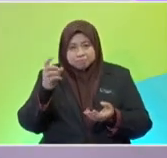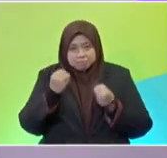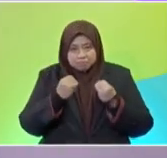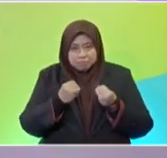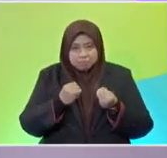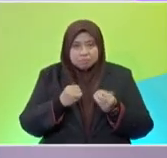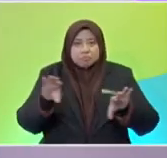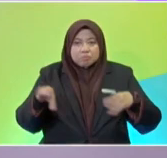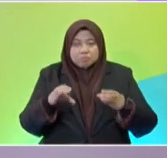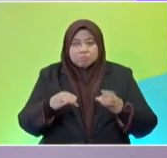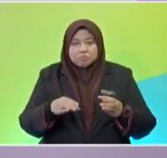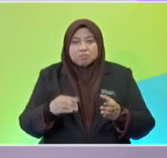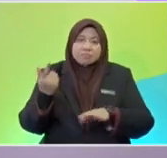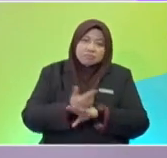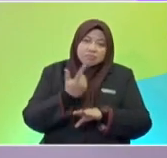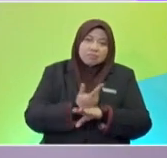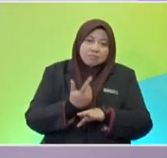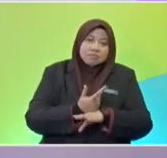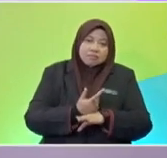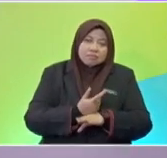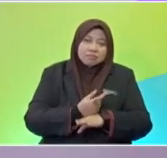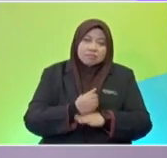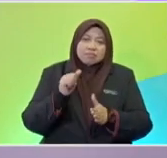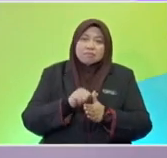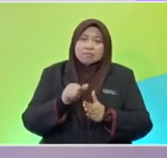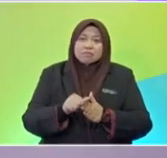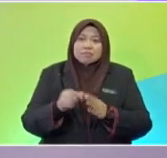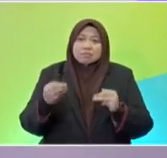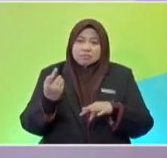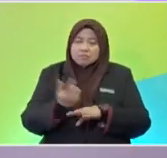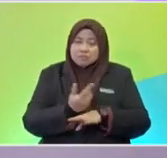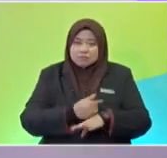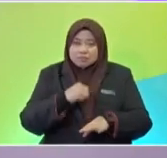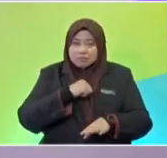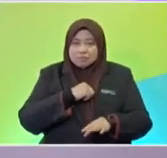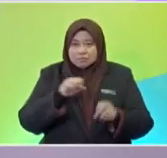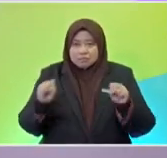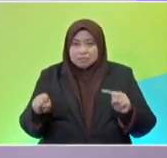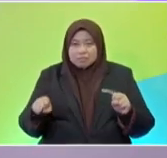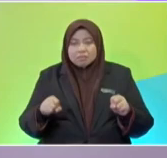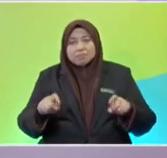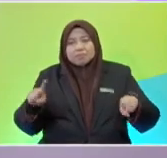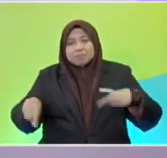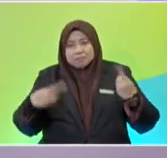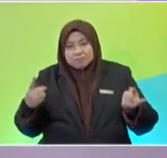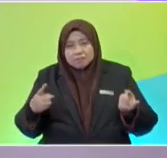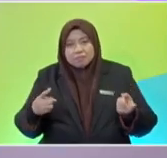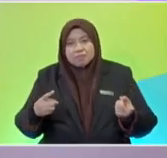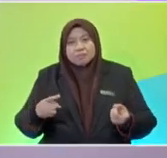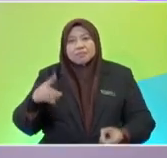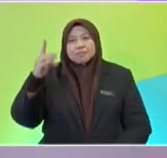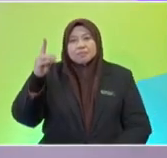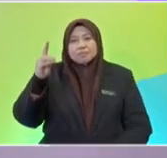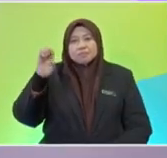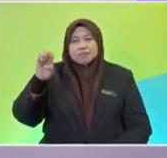membuat sekali lagi latihan ataupun ingin latihan diri sendiri bolehlah pergi ke portal